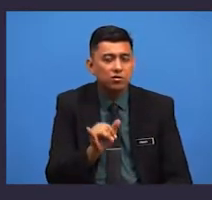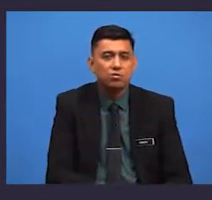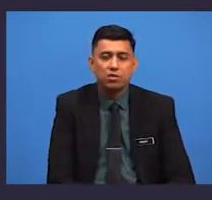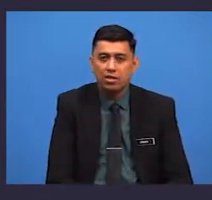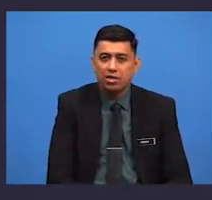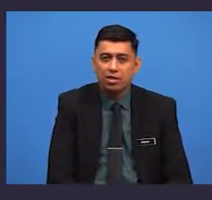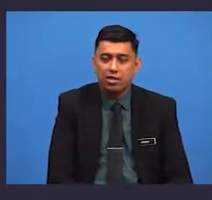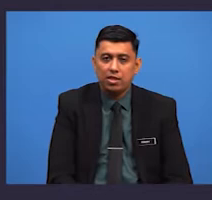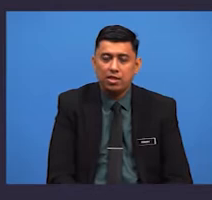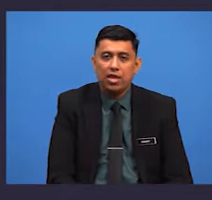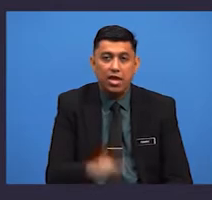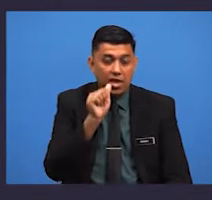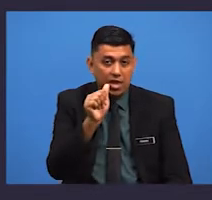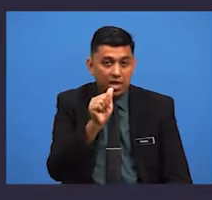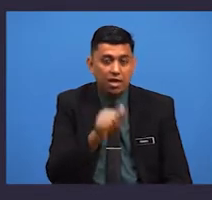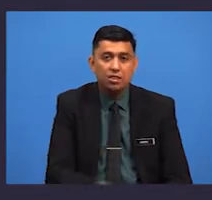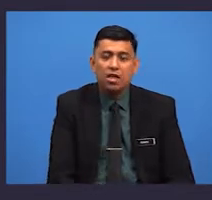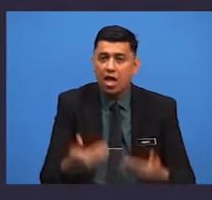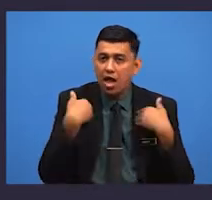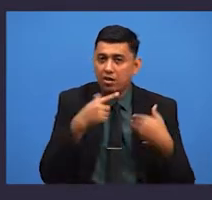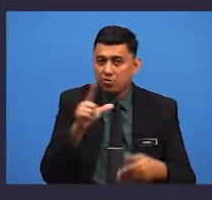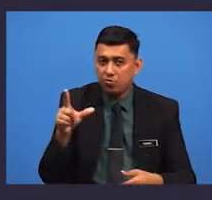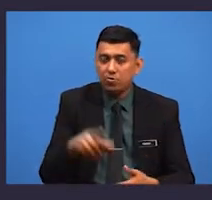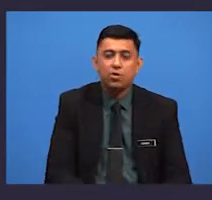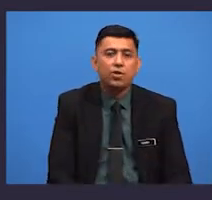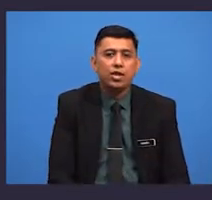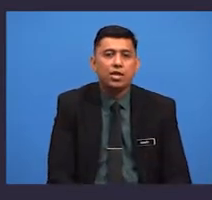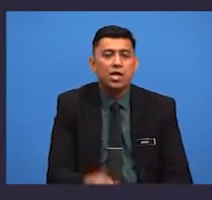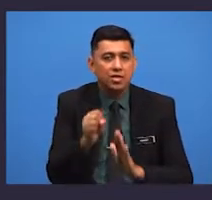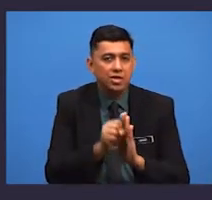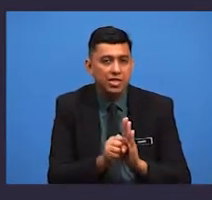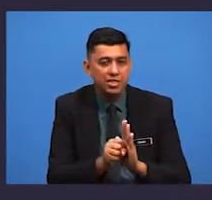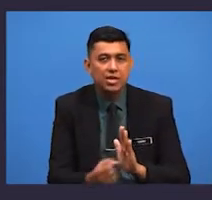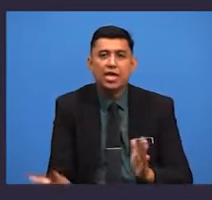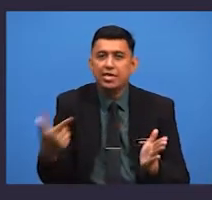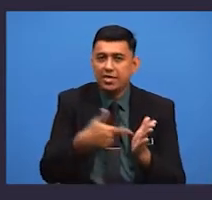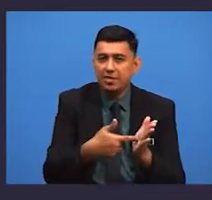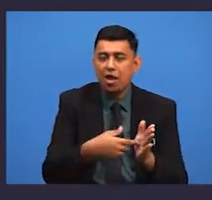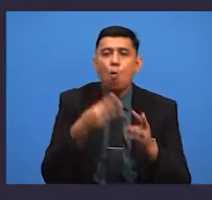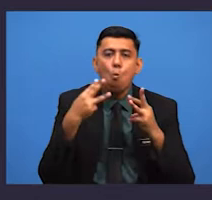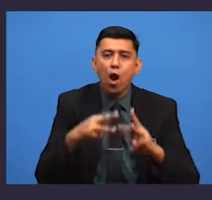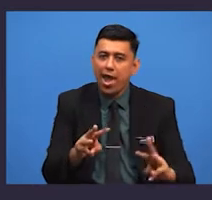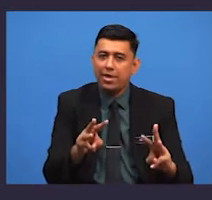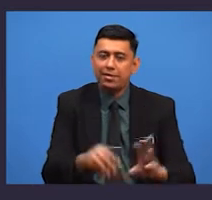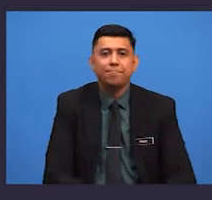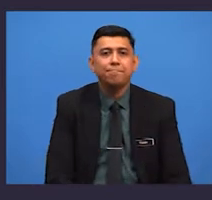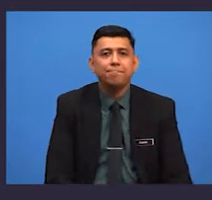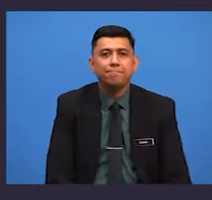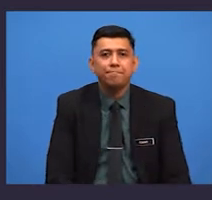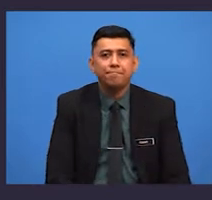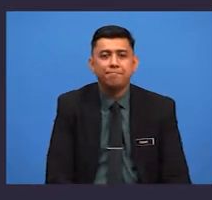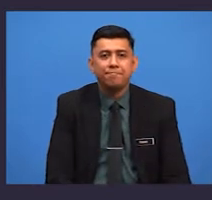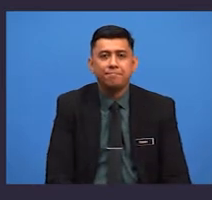Ya, struktur kawalan ulangan A adalah struktur kawalan ulangan selagi